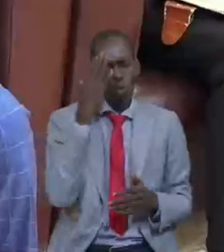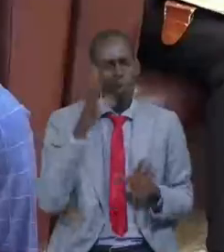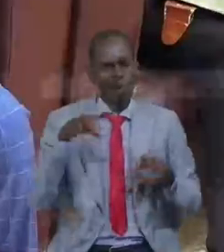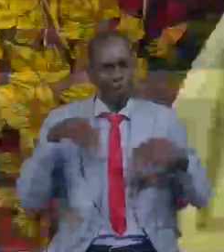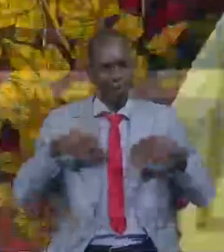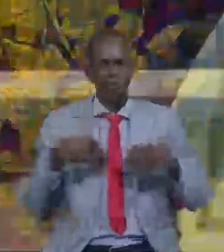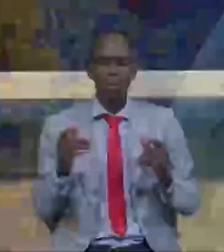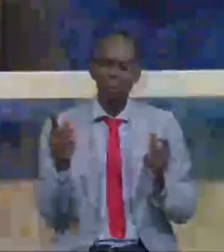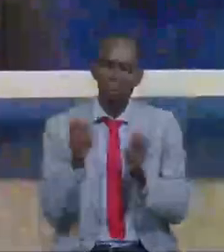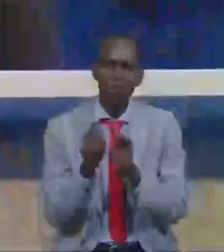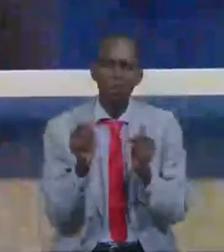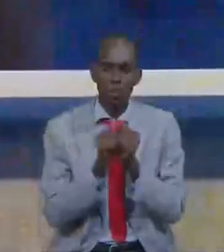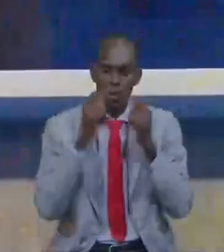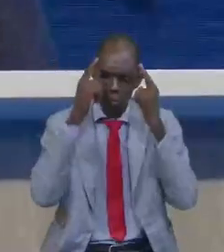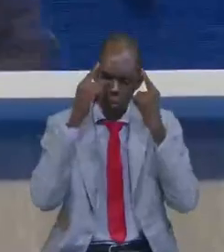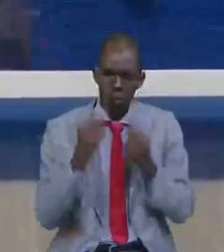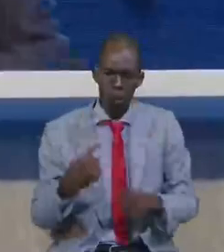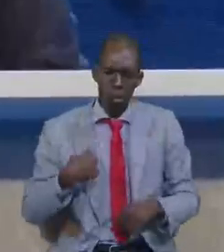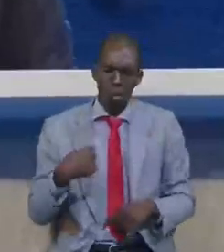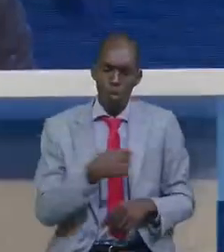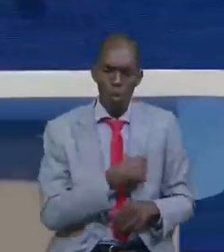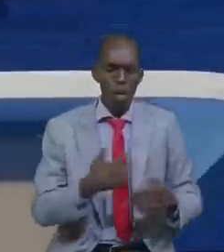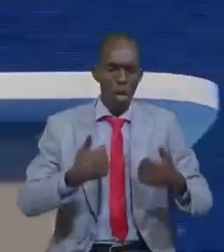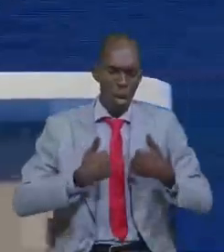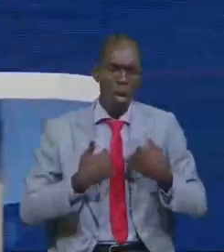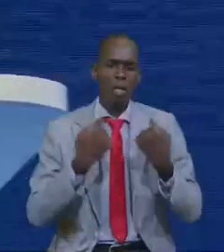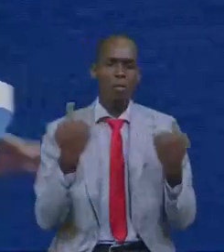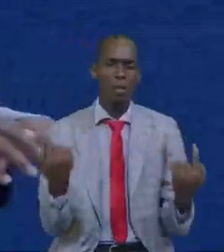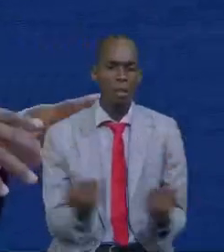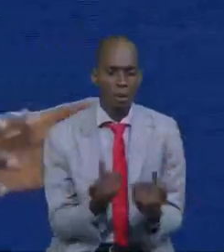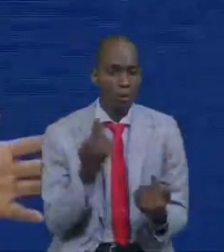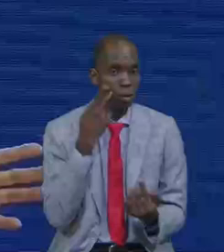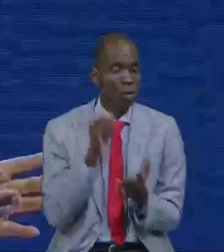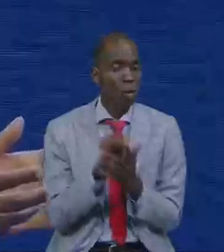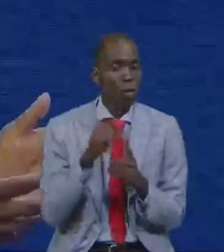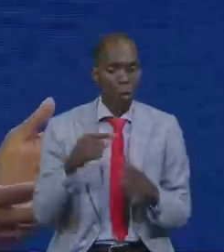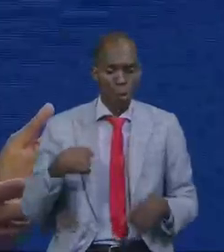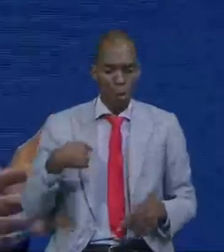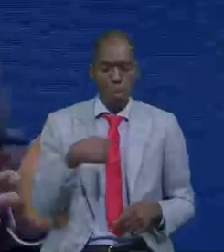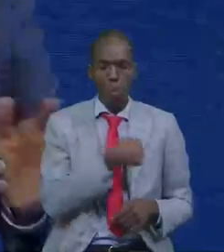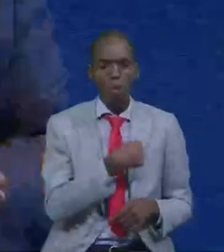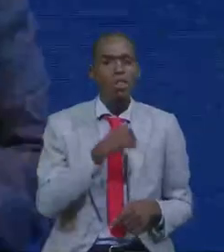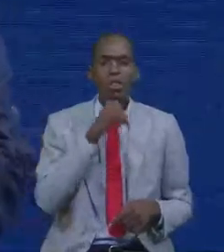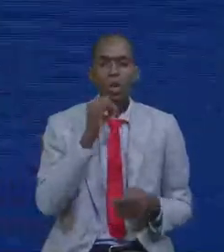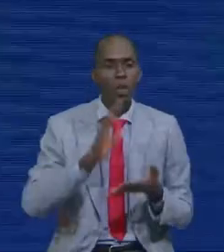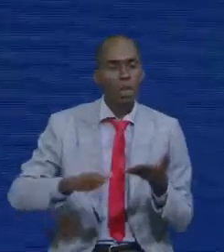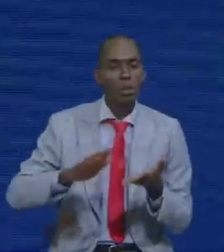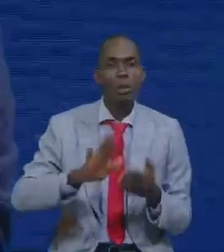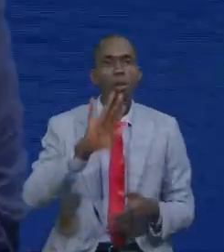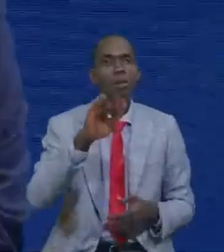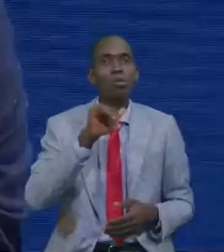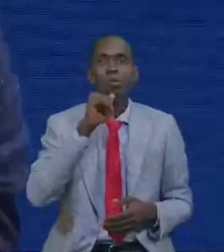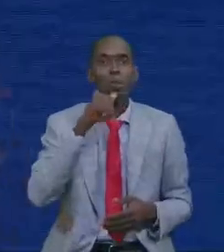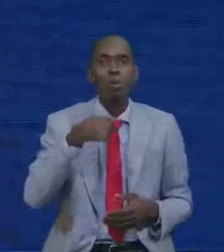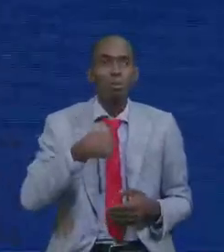m'a poussé à le faire. Ils n'ont pas dit, c'est mon environnement qui m'a poussé à le faire. Ils